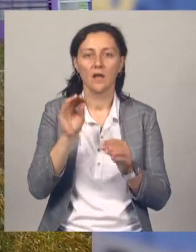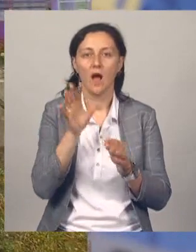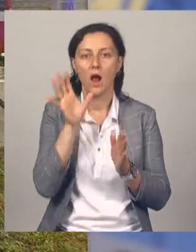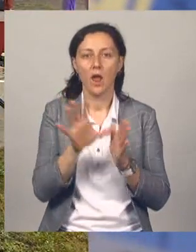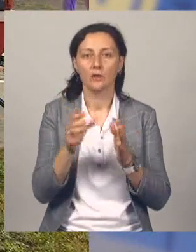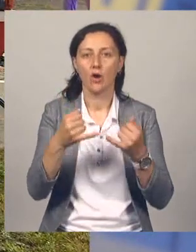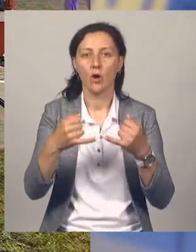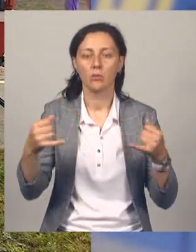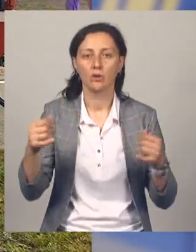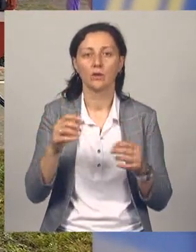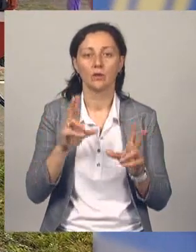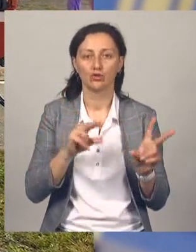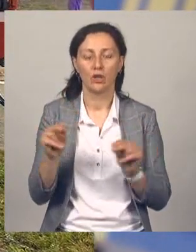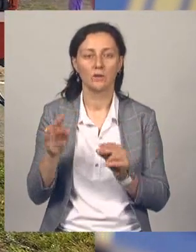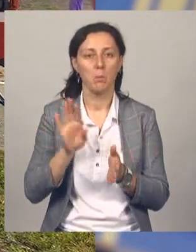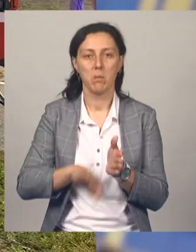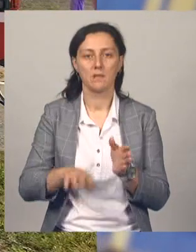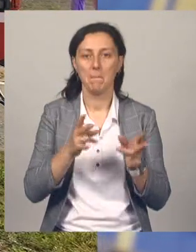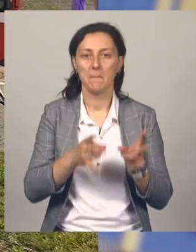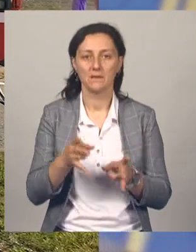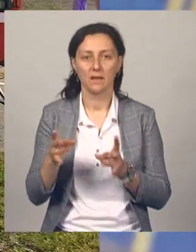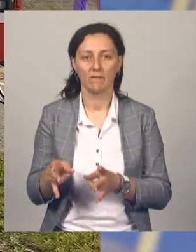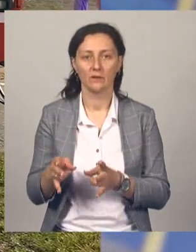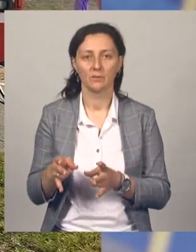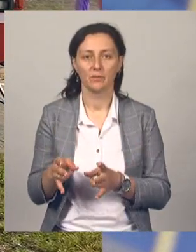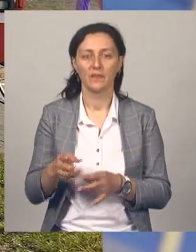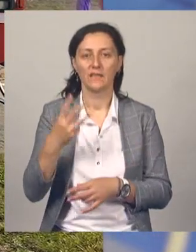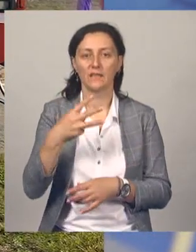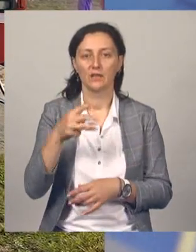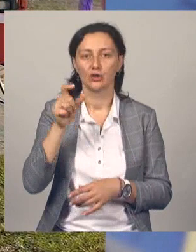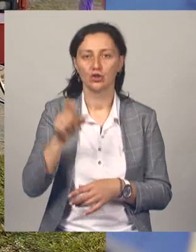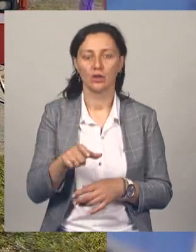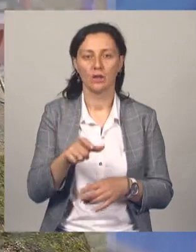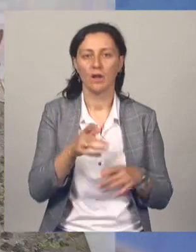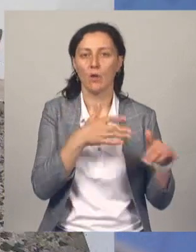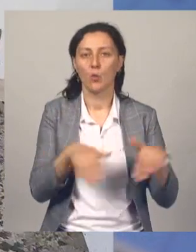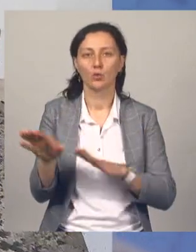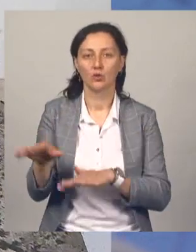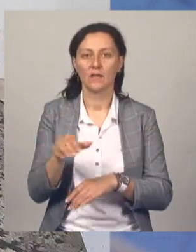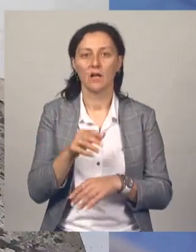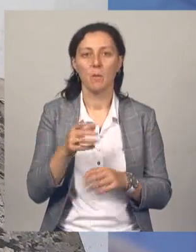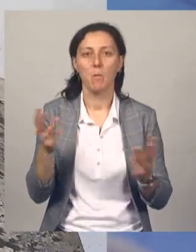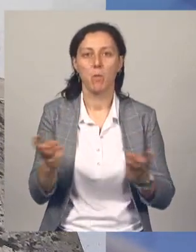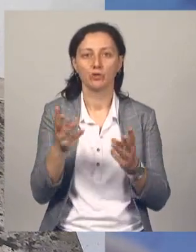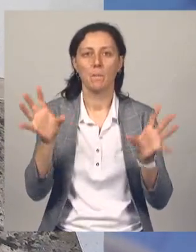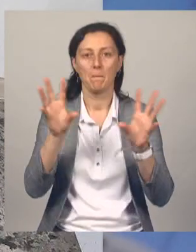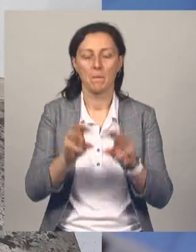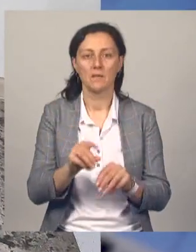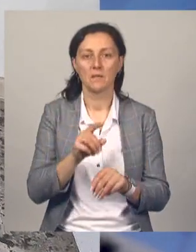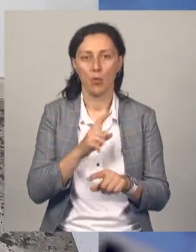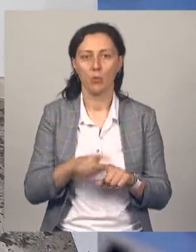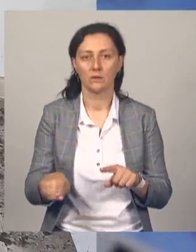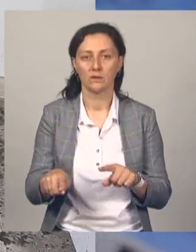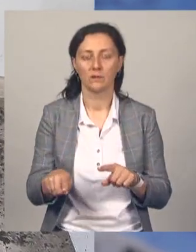электрооборудования к счастью обошлось без пострадавших 30 человек эвакуировались самостоятельно пожар удалось потушить за считанные